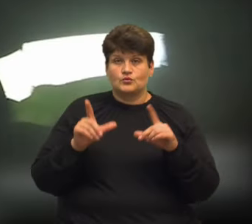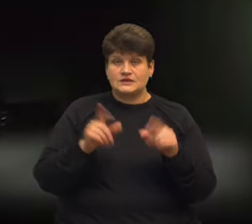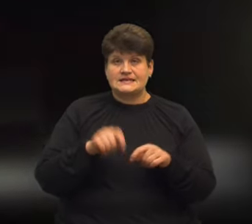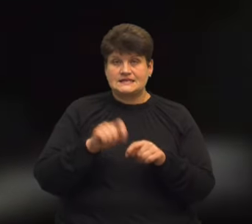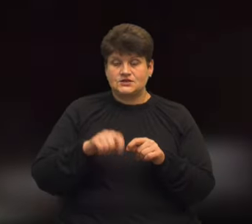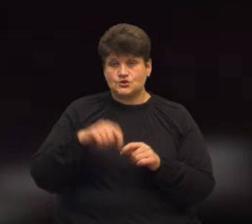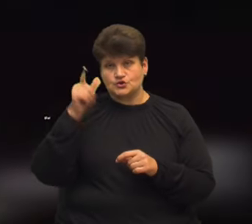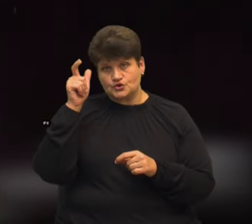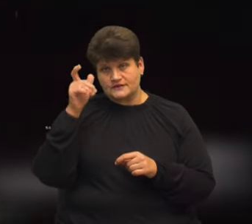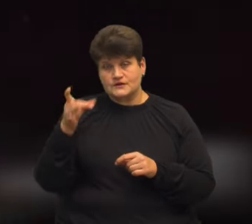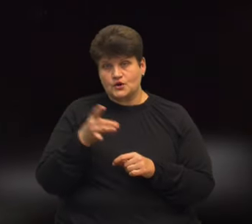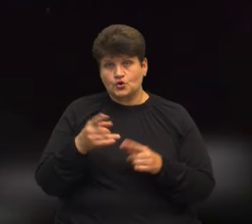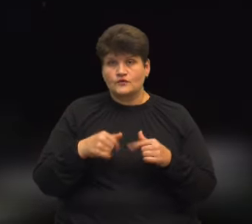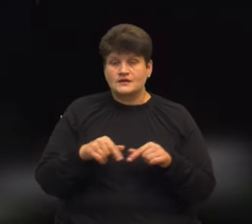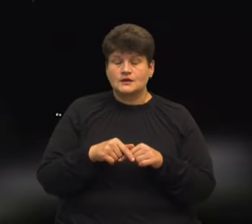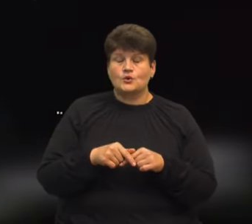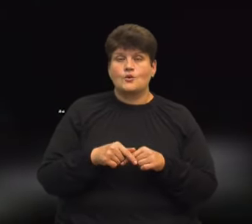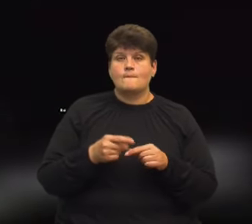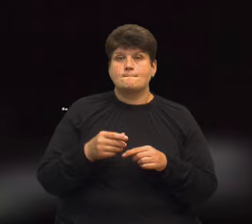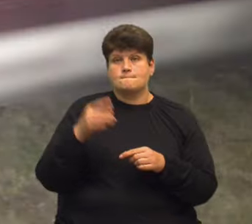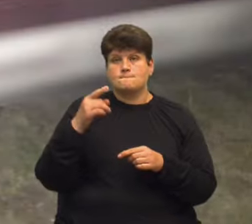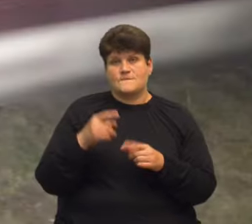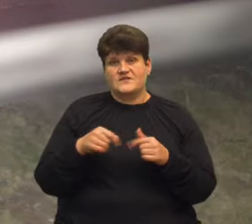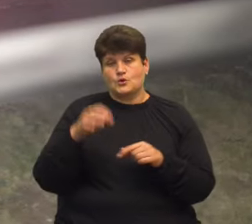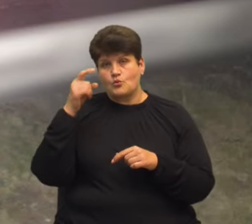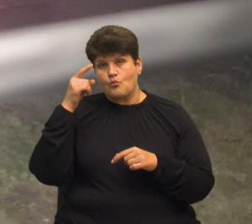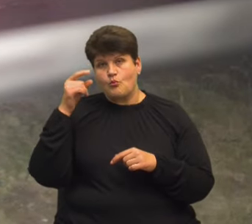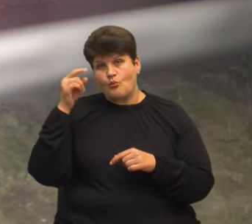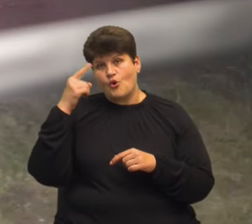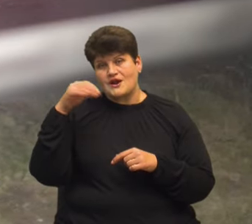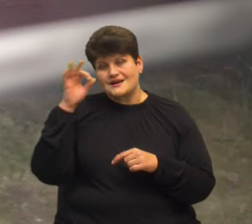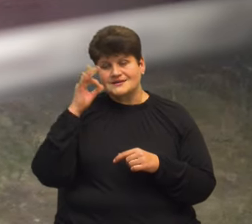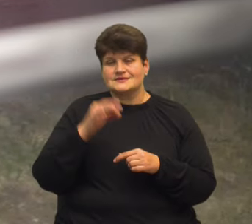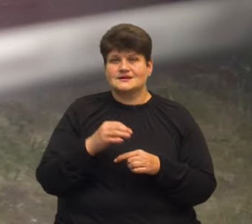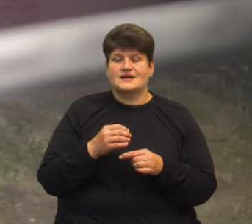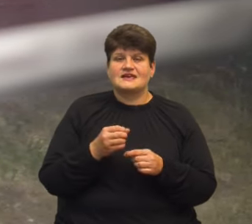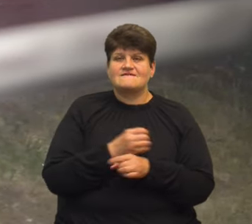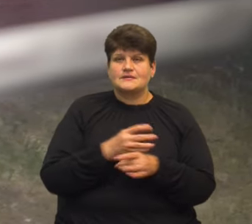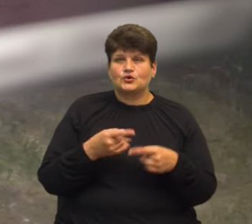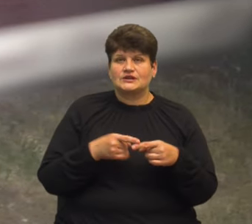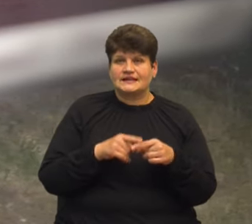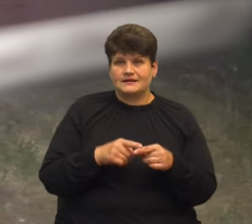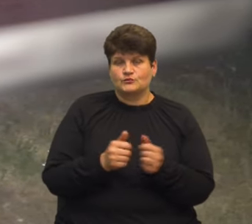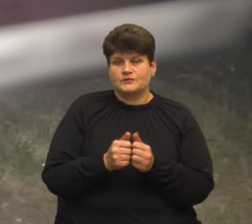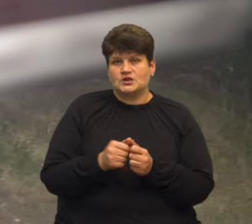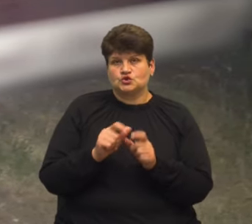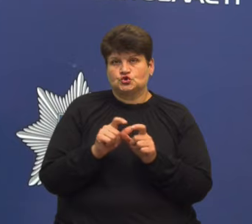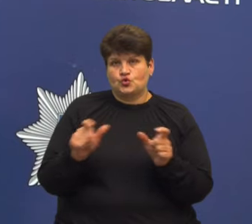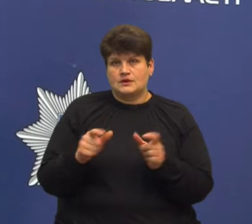Чортківського районного відділу поліції та вибухотехніки. Автомобіль, про який повідомляв чоловік, був припаркований поблизу школи в місті